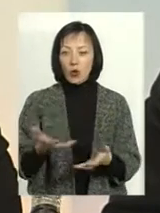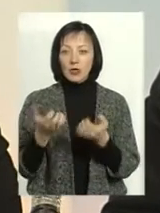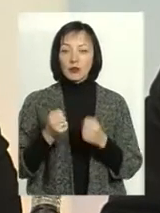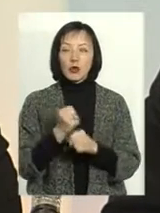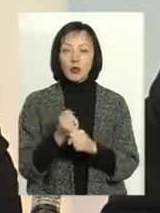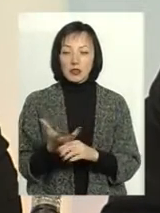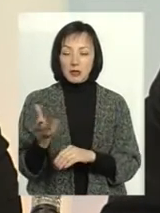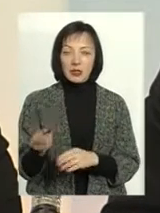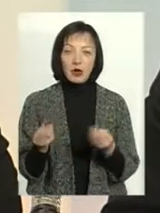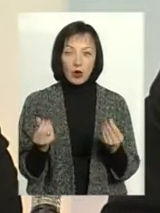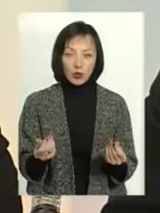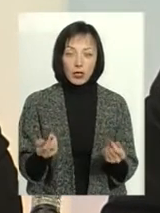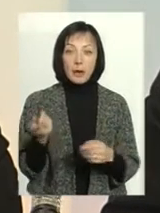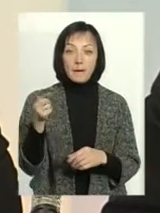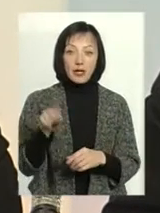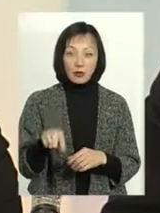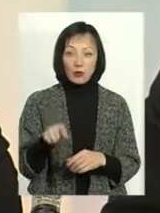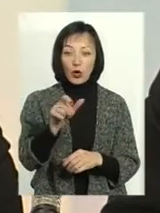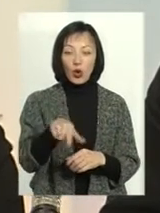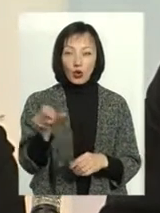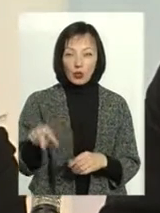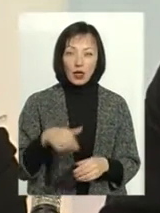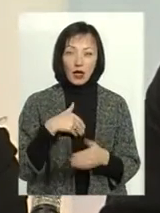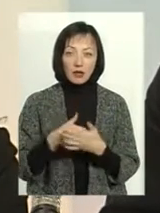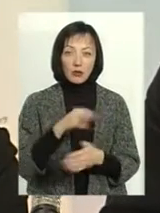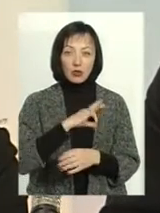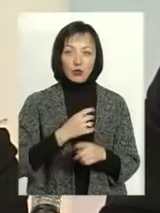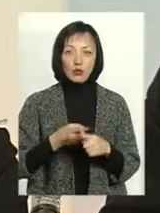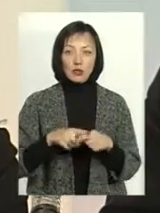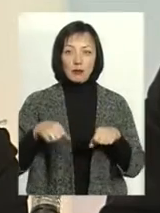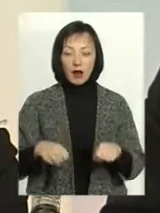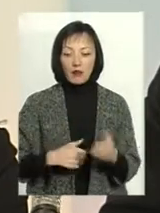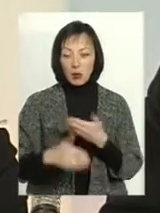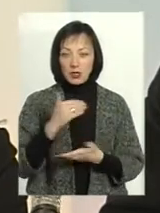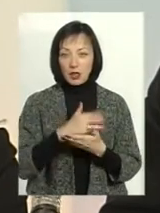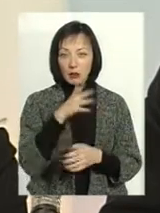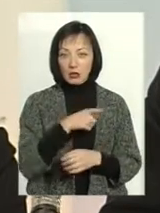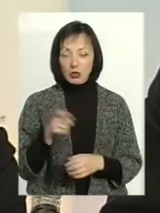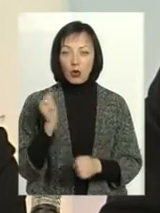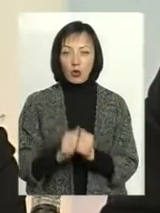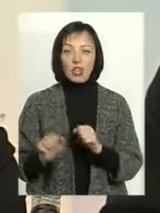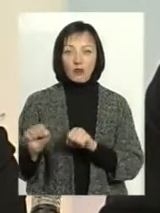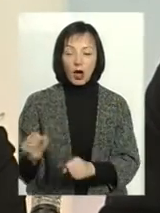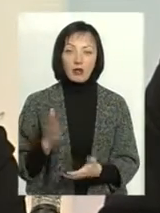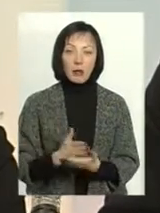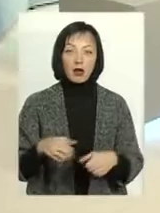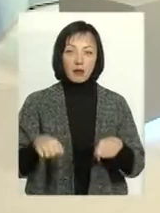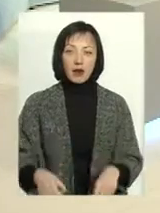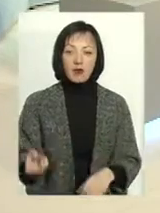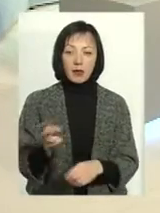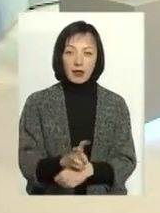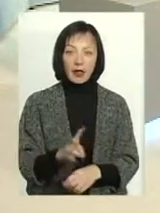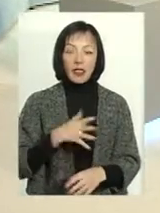гроші. При цьому люди досить активно користуються цим правом останнім часом, і кожен адвокат має право прийти